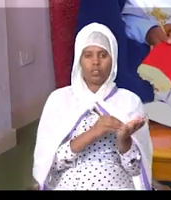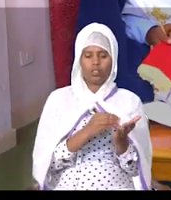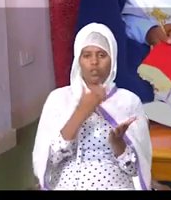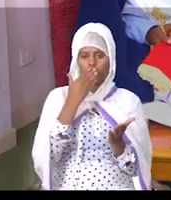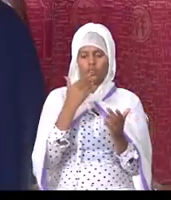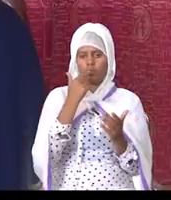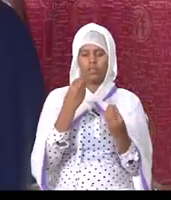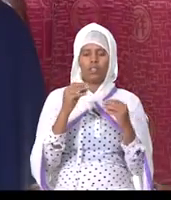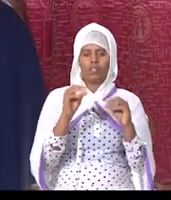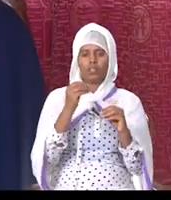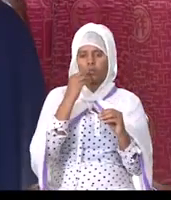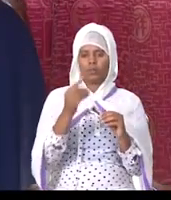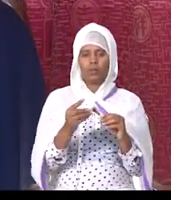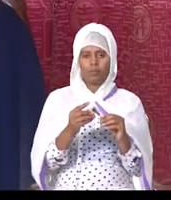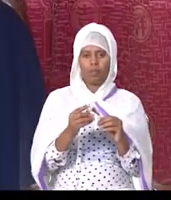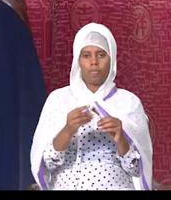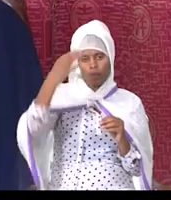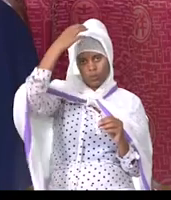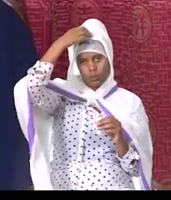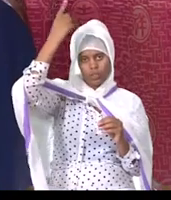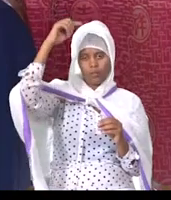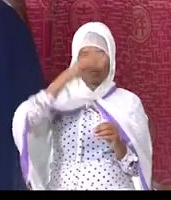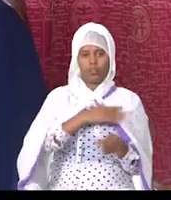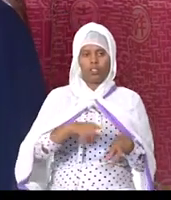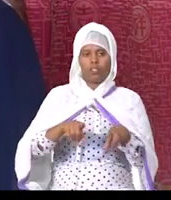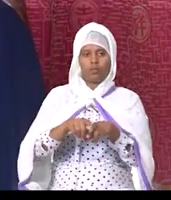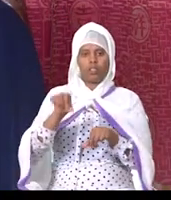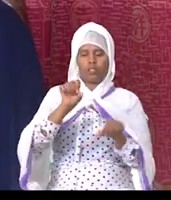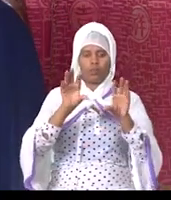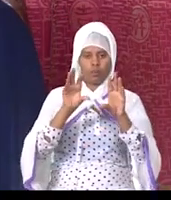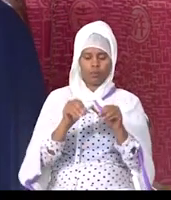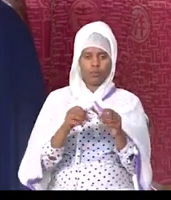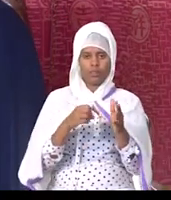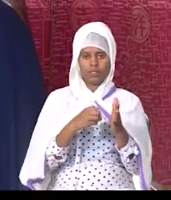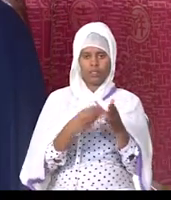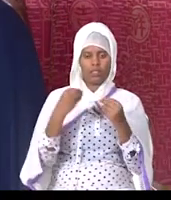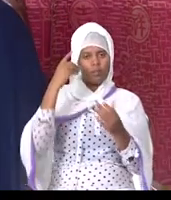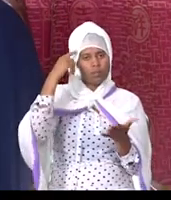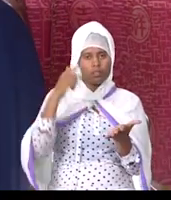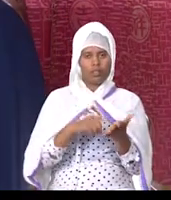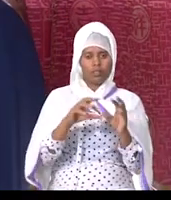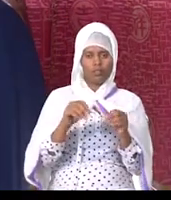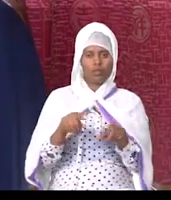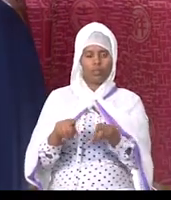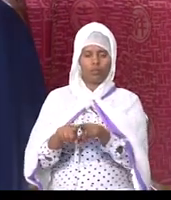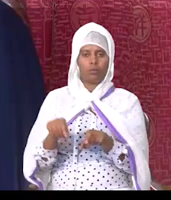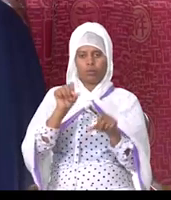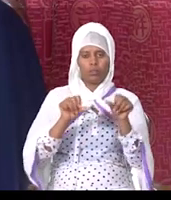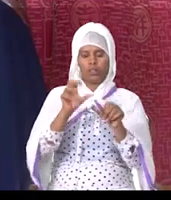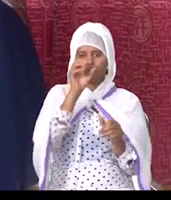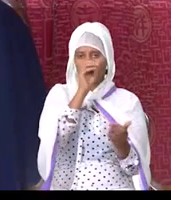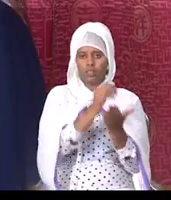ፅቡቕ መሬት ስቡሕ መሬት ዝተባሃለ እንታይ እዩ ብምባል ናብ ክርስቶስ ኣምላኽና ቀሪቦም ሓቲቶምዎ ማለት እዩ። ስለዚ እንታይ ማለት እዩ? ናብኡ